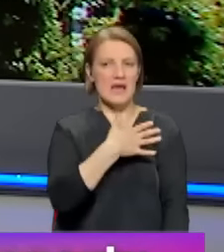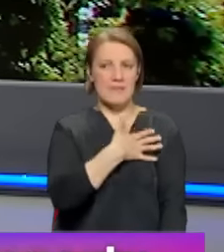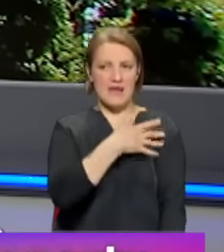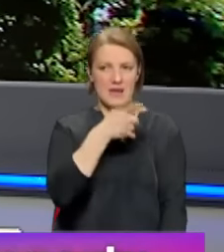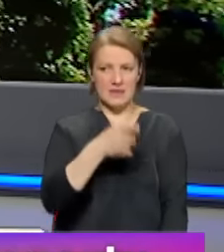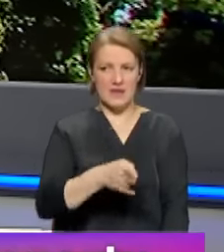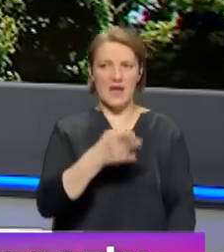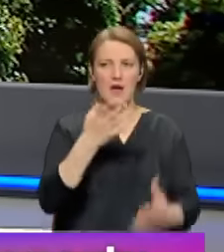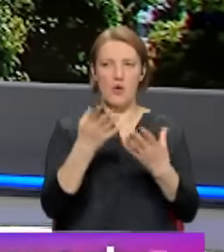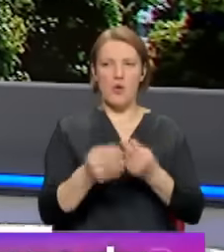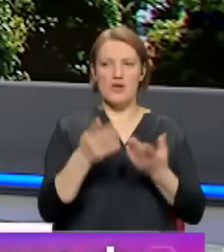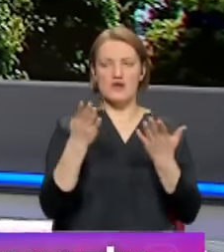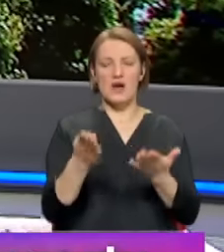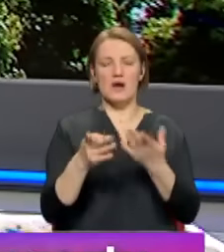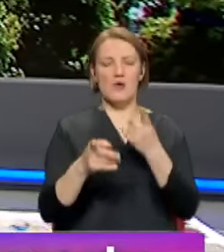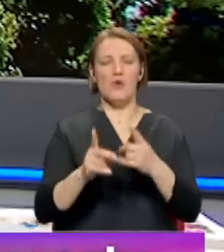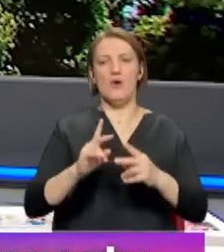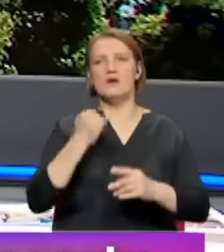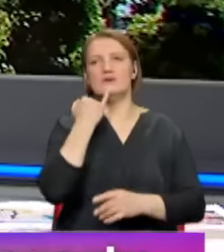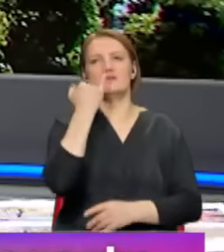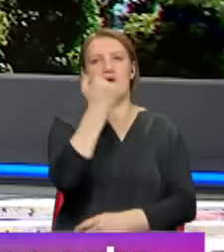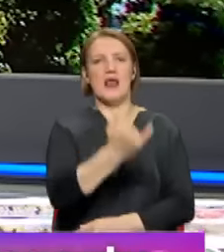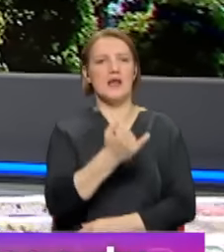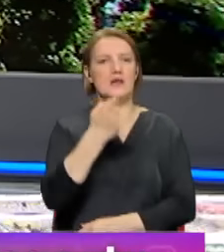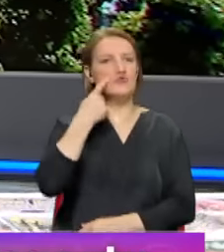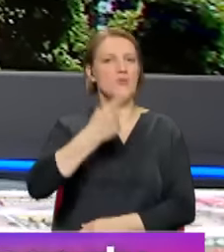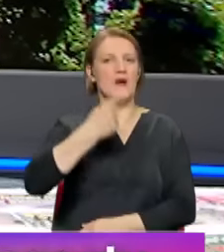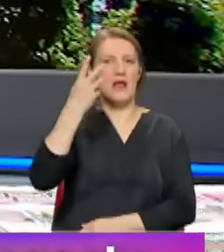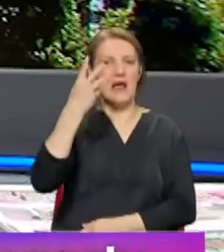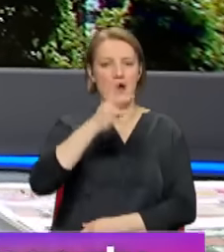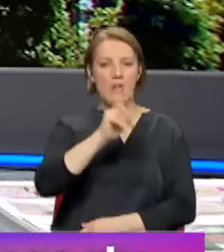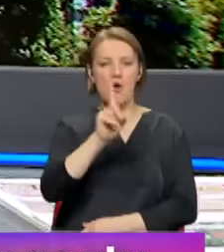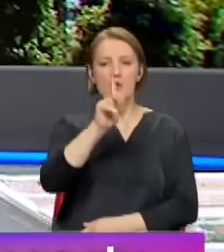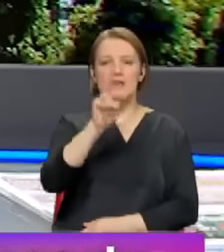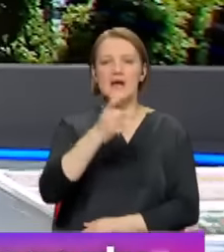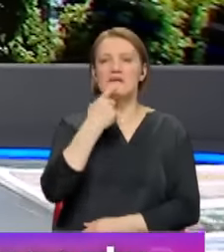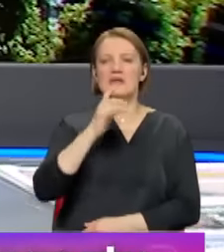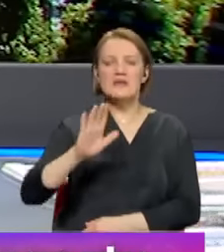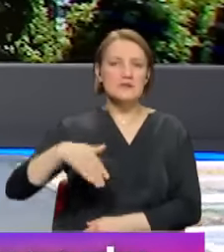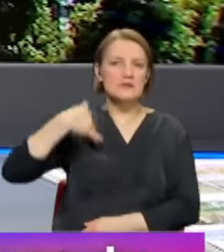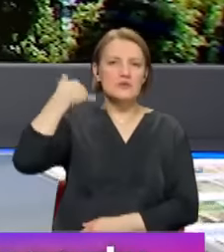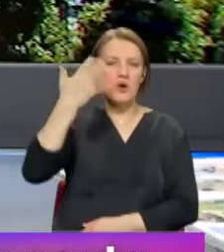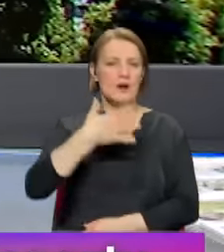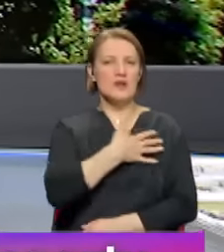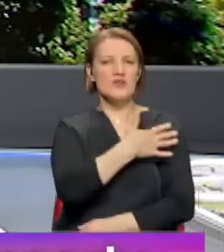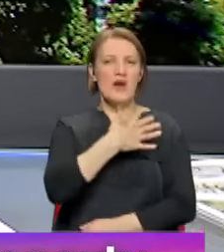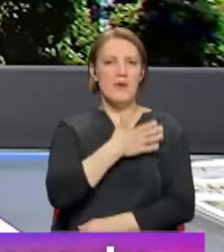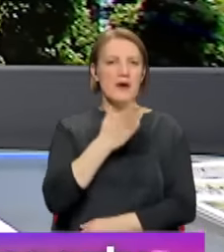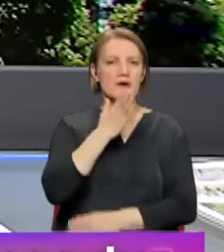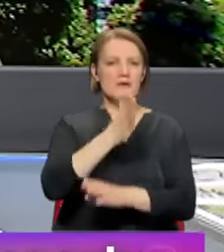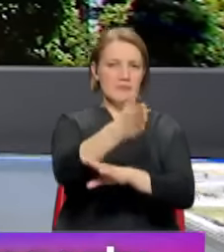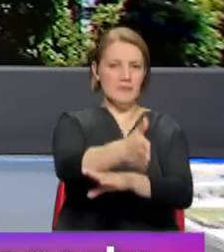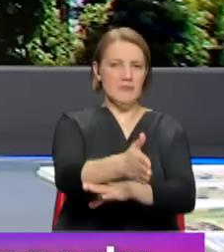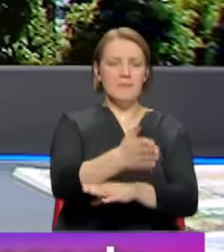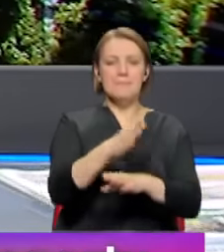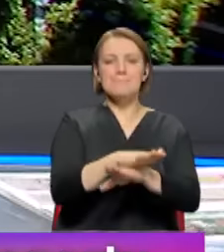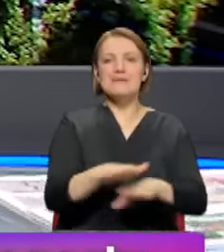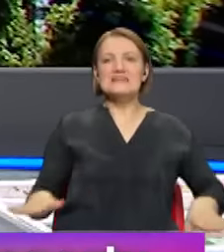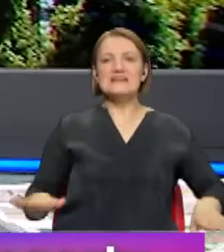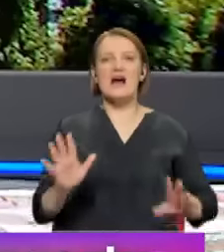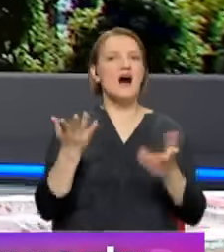Partisi'nde gerçekleşecek o iadeyi ziyarette. Erdoğan 18 yıl sonra Cumhuriyet Halk Partisi'ne gidecek. Peki